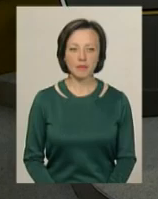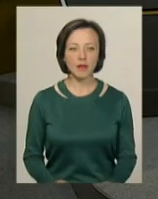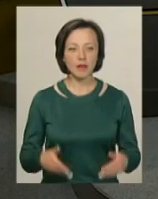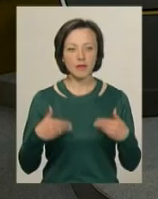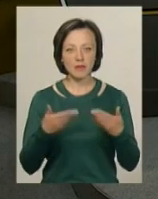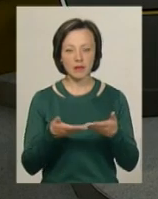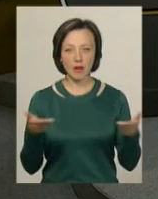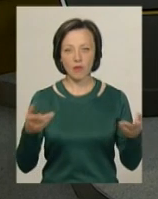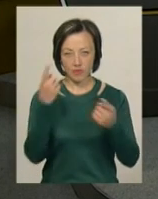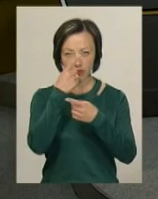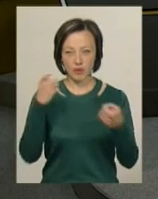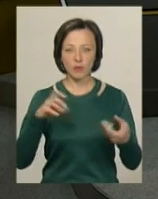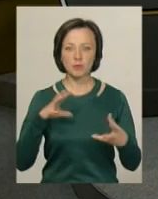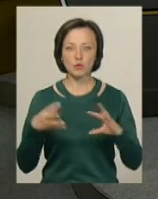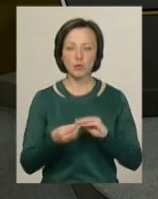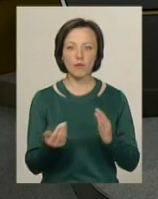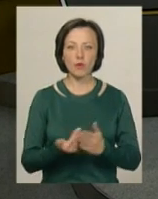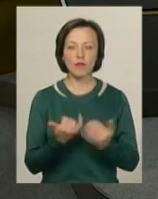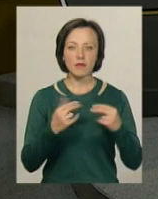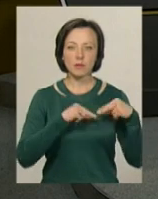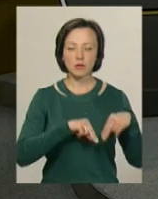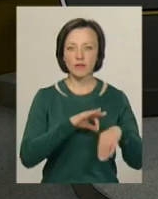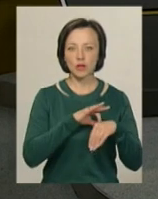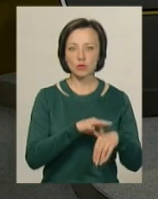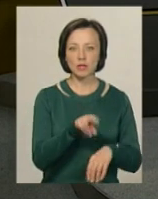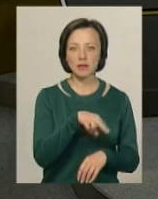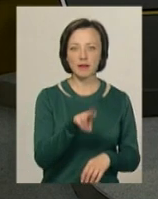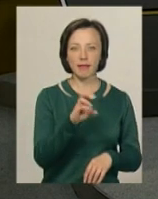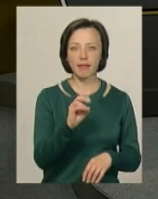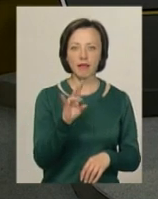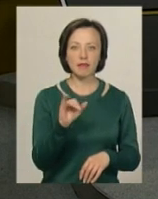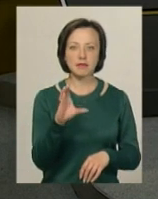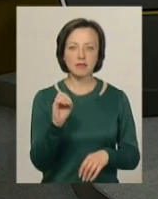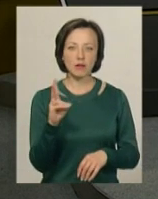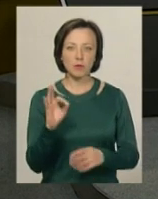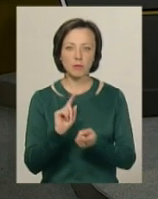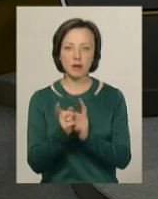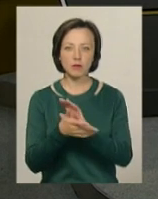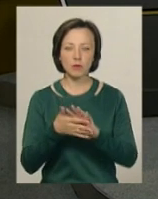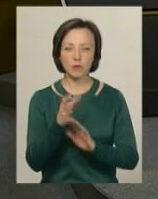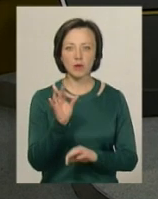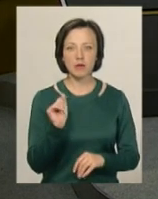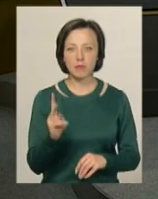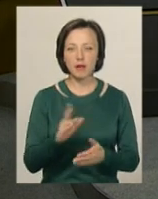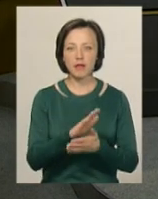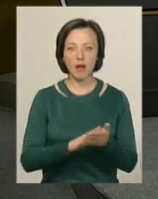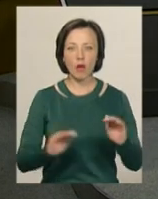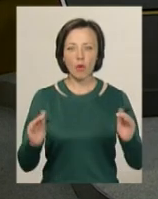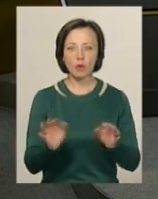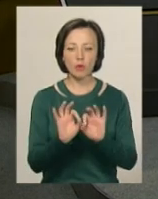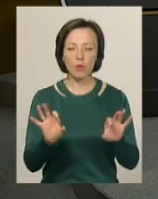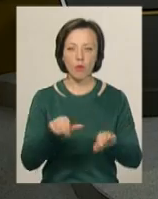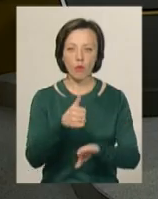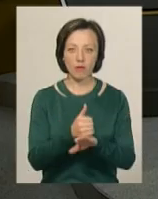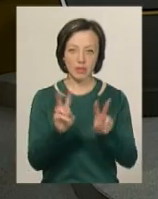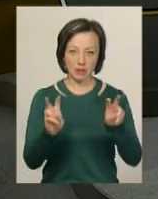Вітаю в ефірі. Підсумковий випуск новин. У студії для вас працюють ведуча Дарина Денисенко, переклад на жестову мову Ольга Рибак. Далі короткий огляд